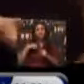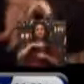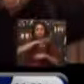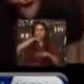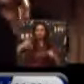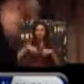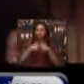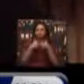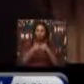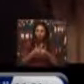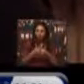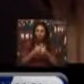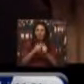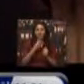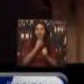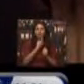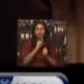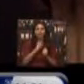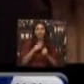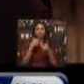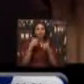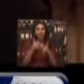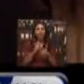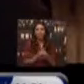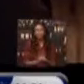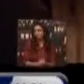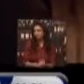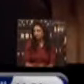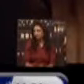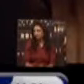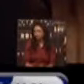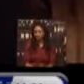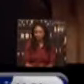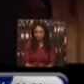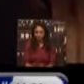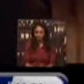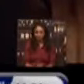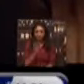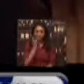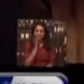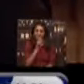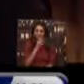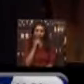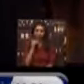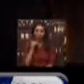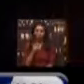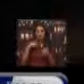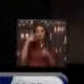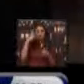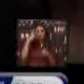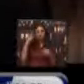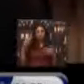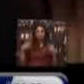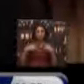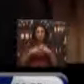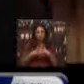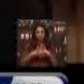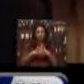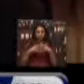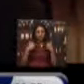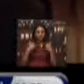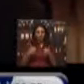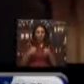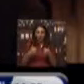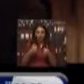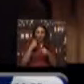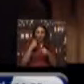بعض نقعد مع بعض. فكنت سعيدة جدا لانها كانت مجموعة جميلة وكلهم روحهم حلوة. طين كان بيعمل